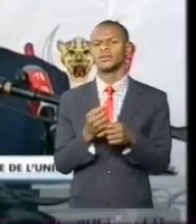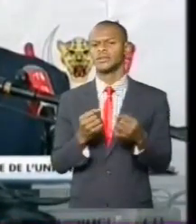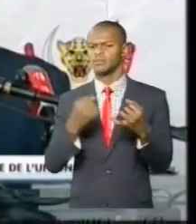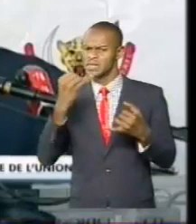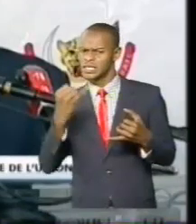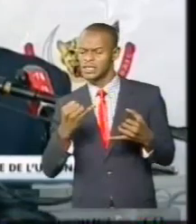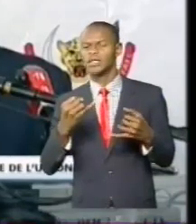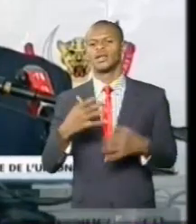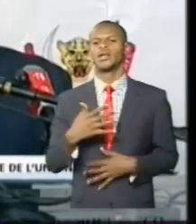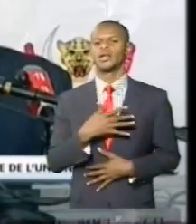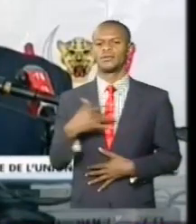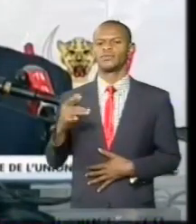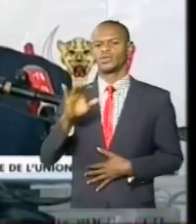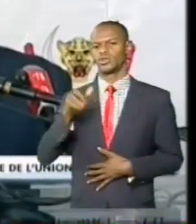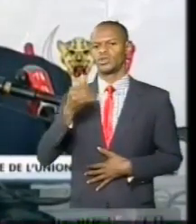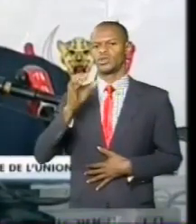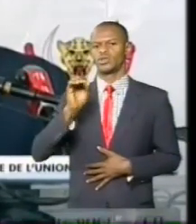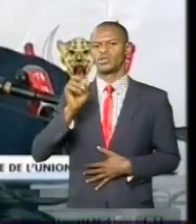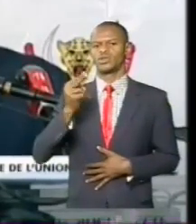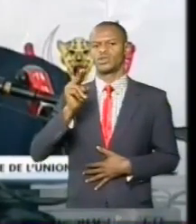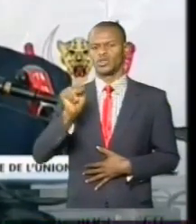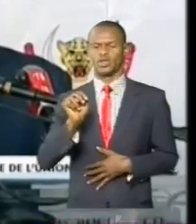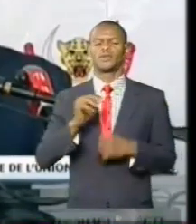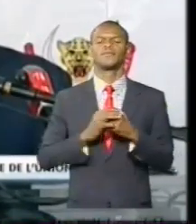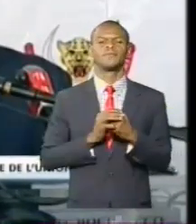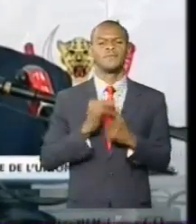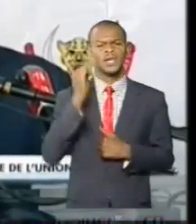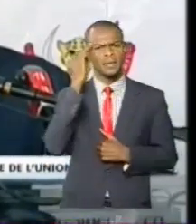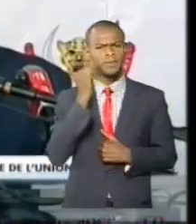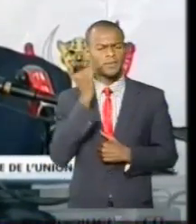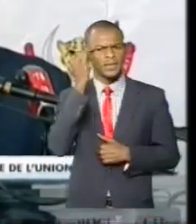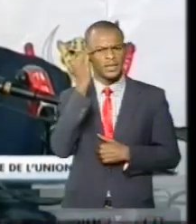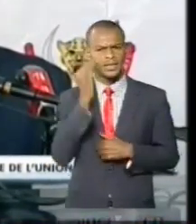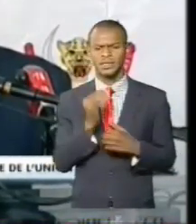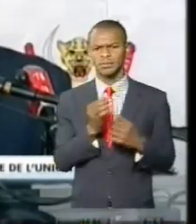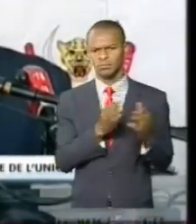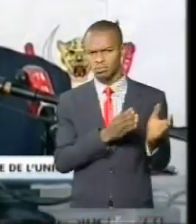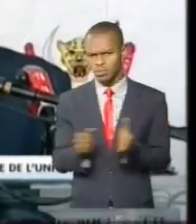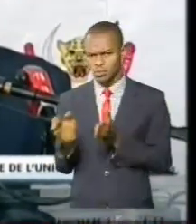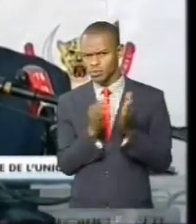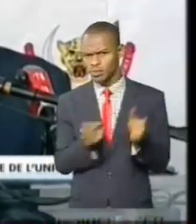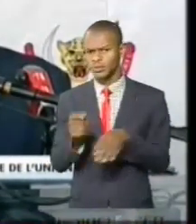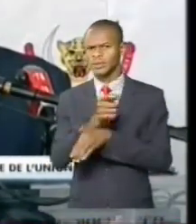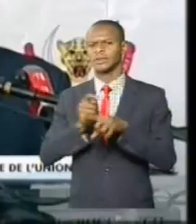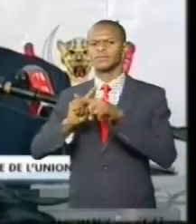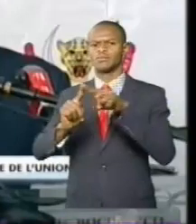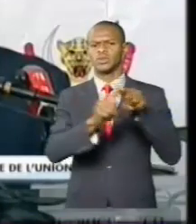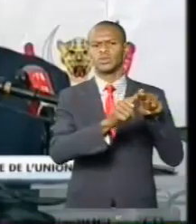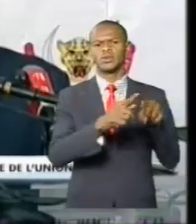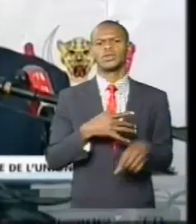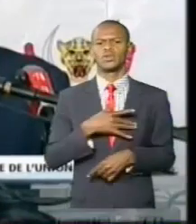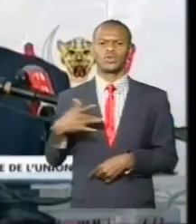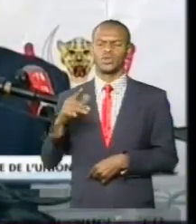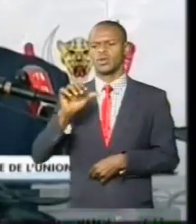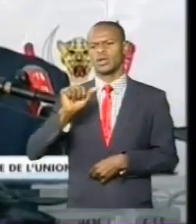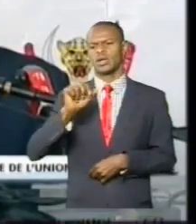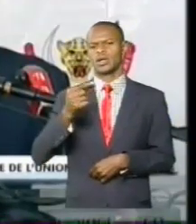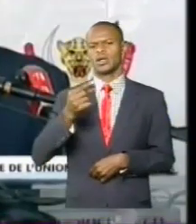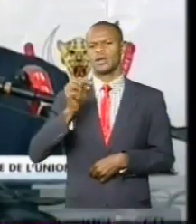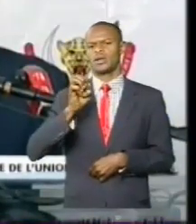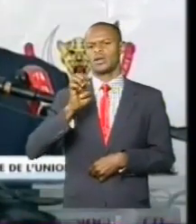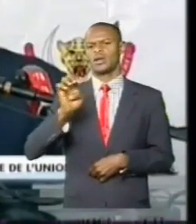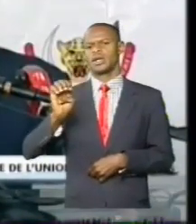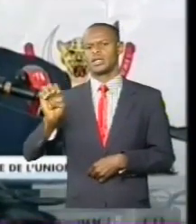Panumpakole. Ministre de l'Aménagement du Territoire, M. Agé Matembo